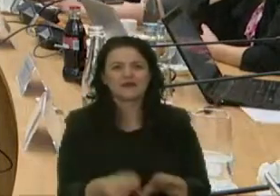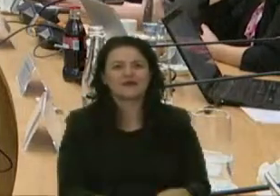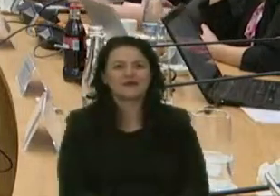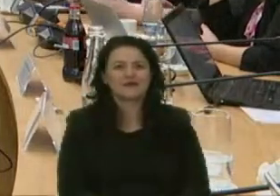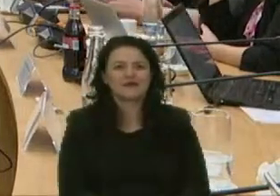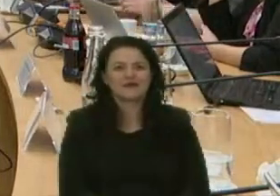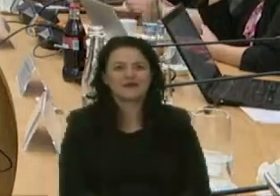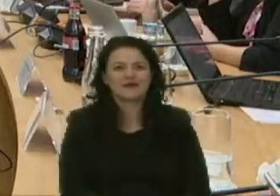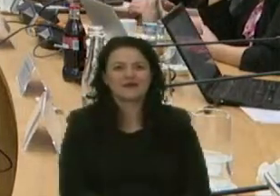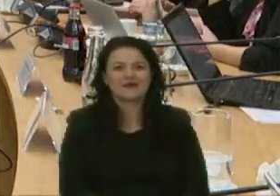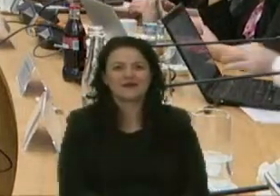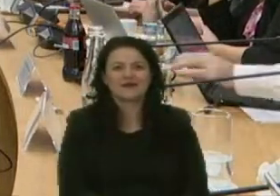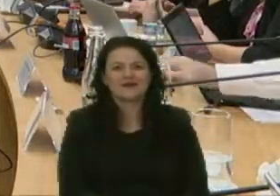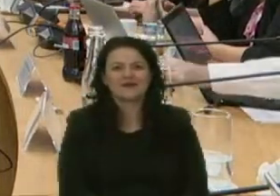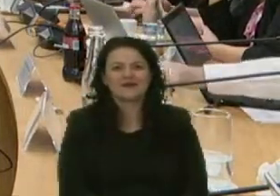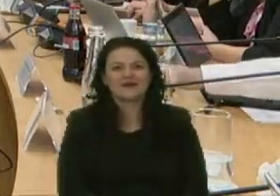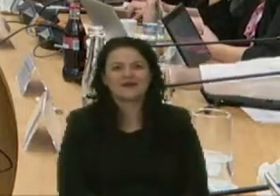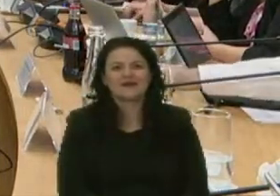votat